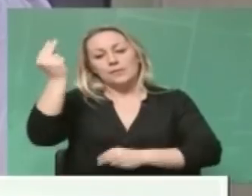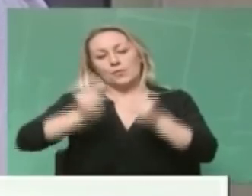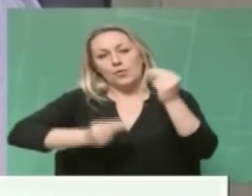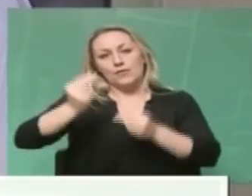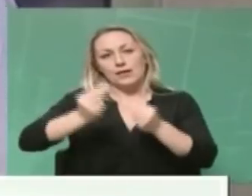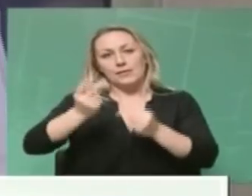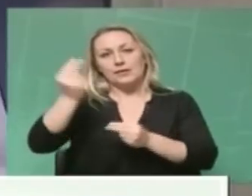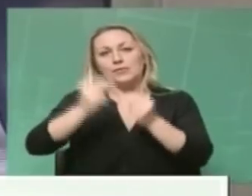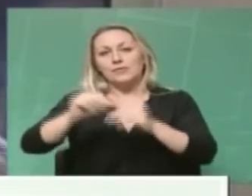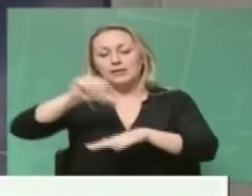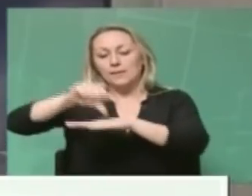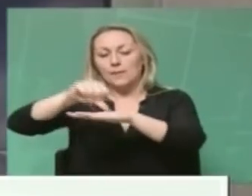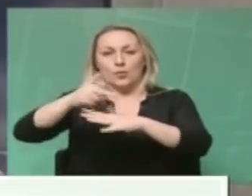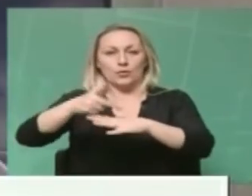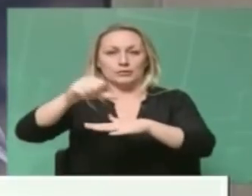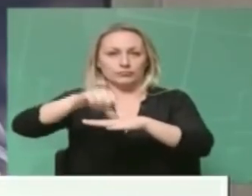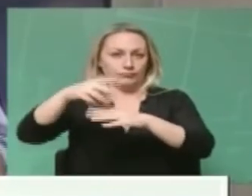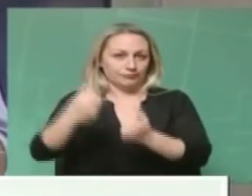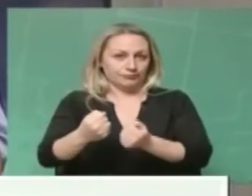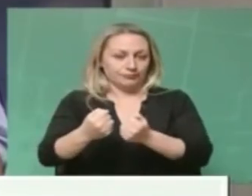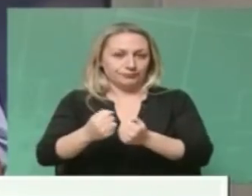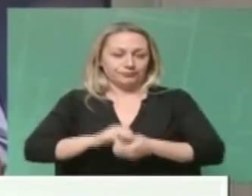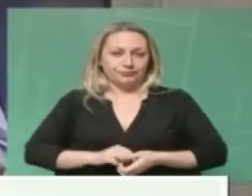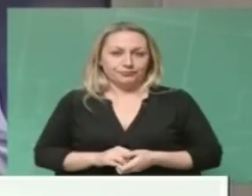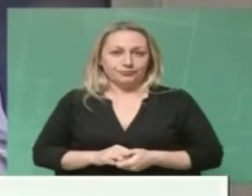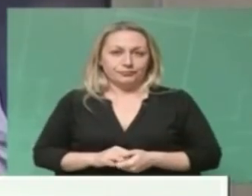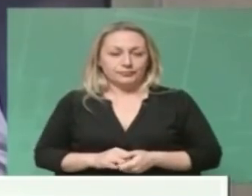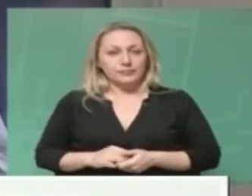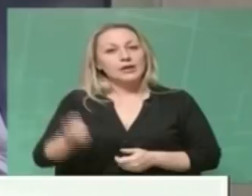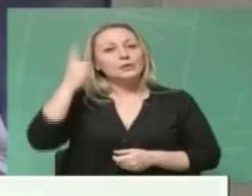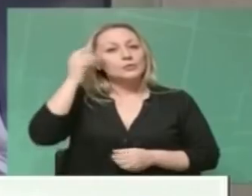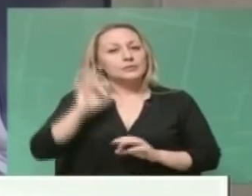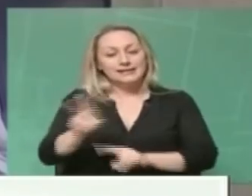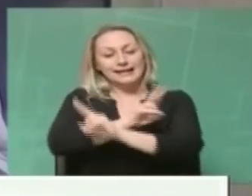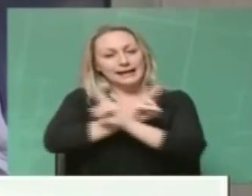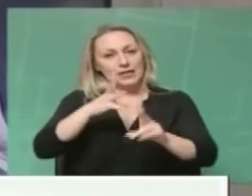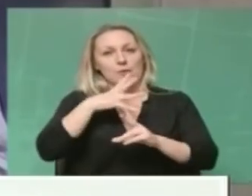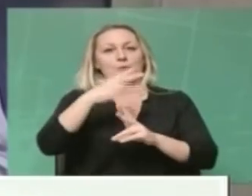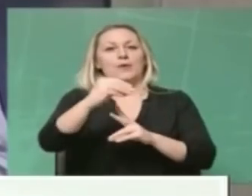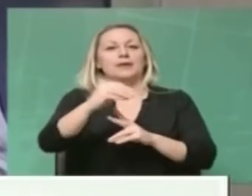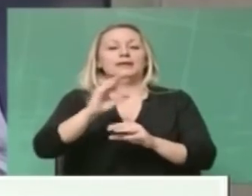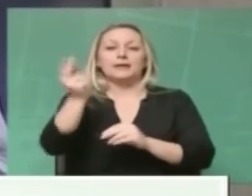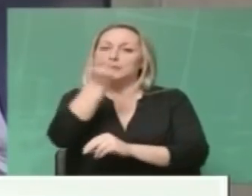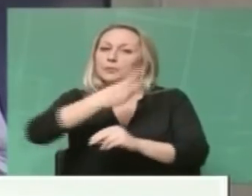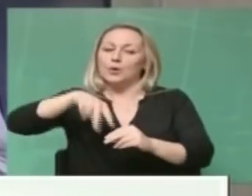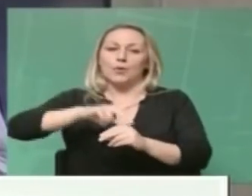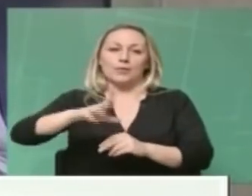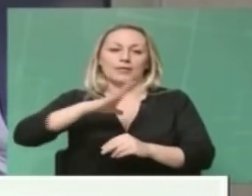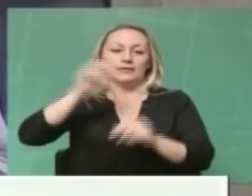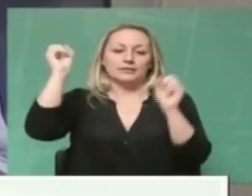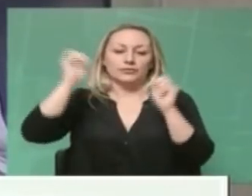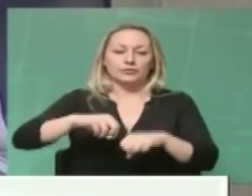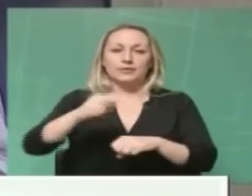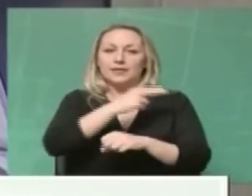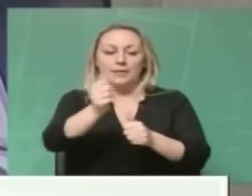τα ζητήματα της πόλης, και νομίζουμε ότι μπορεί να γίνει σαφές και μάλλον θα συμφωνήσουμε με τους περισσότερους για το ποιες πρέπει να